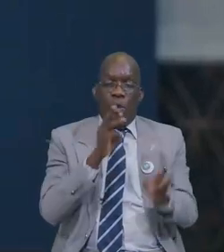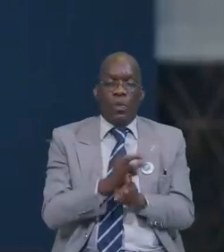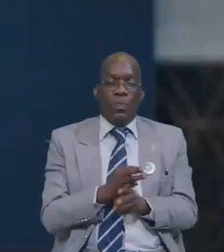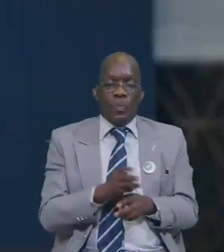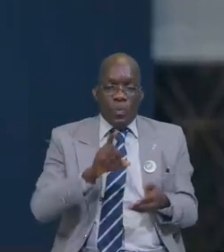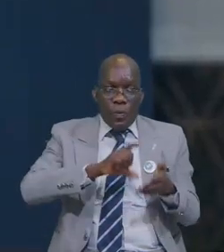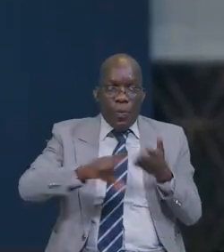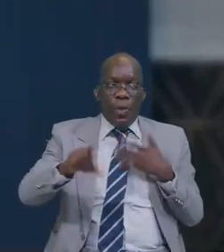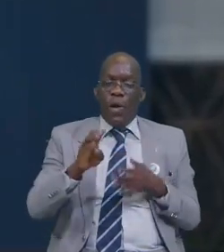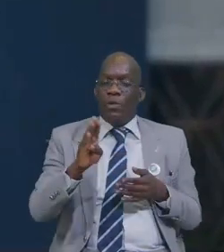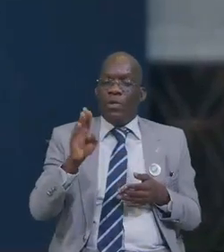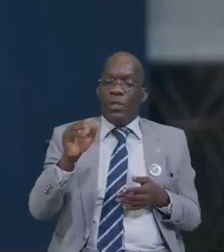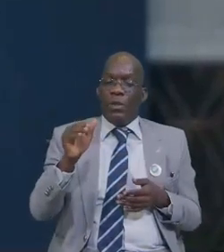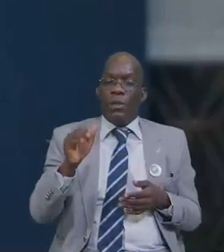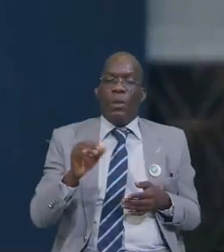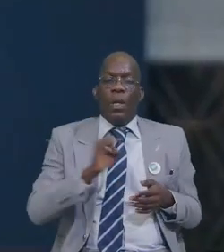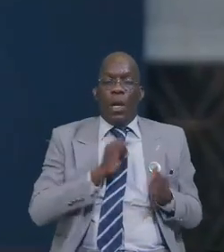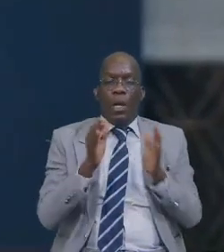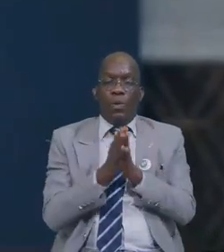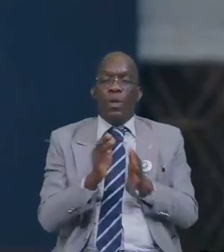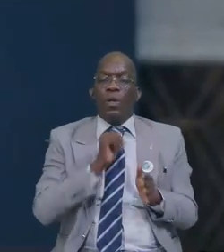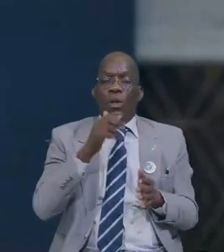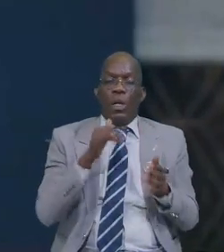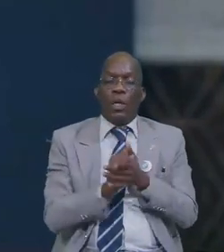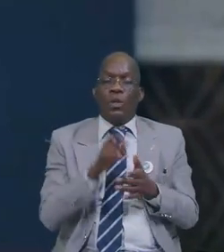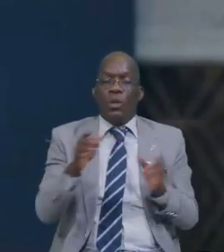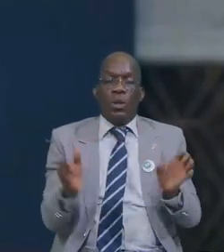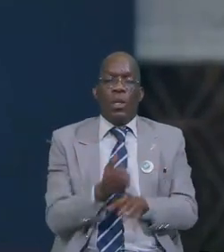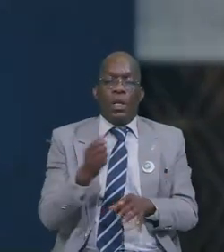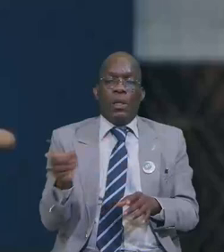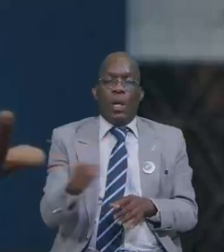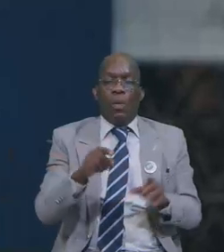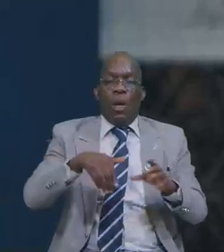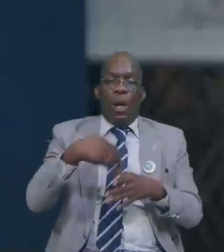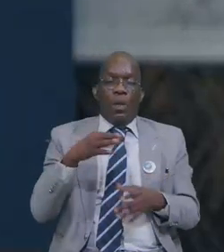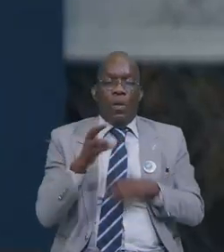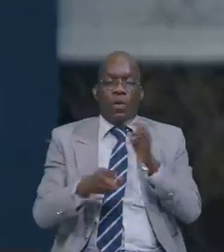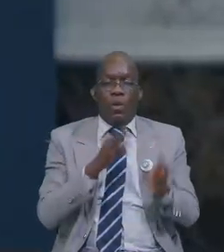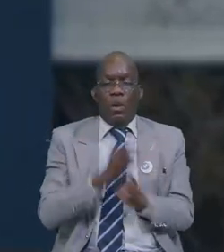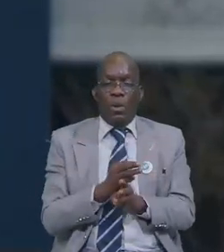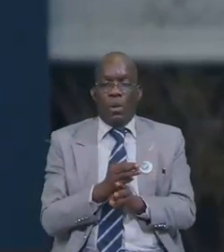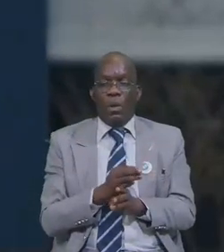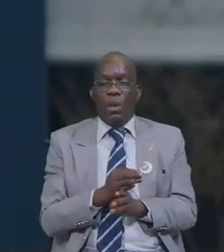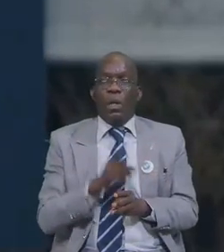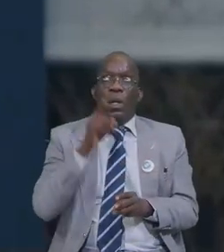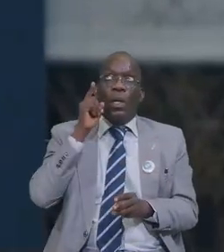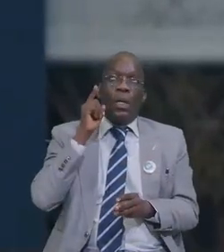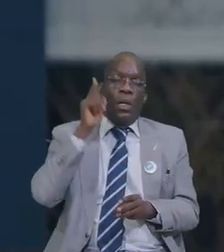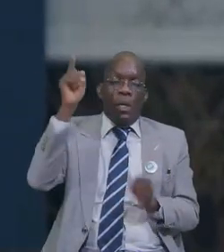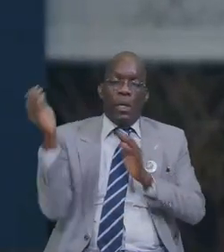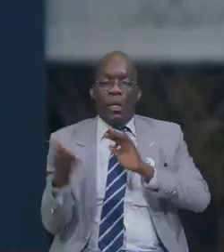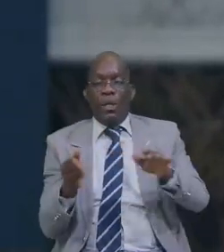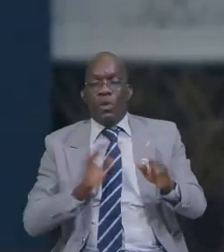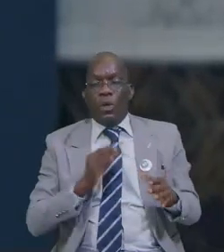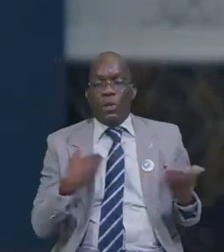Verset 15 dit, je ne te prie pas de les ôter du monde, mais ils nous laissent ici